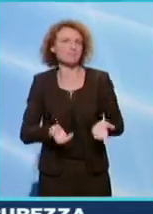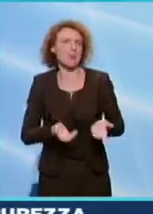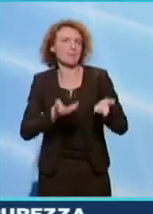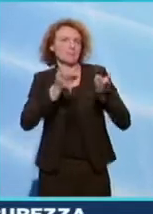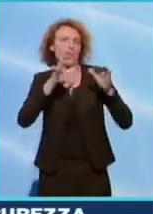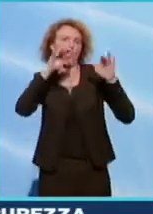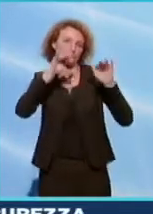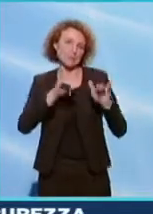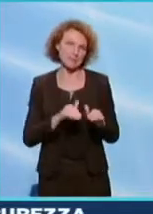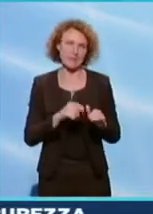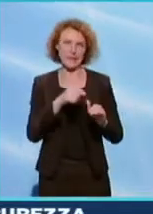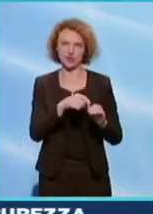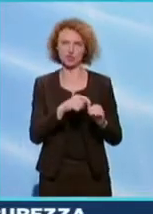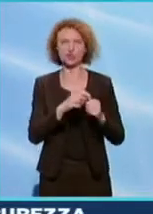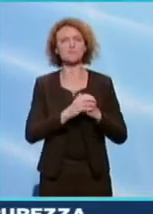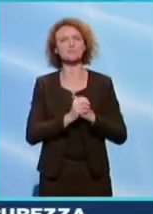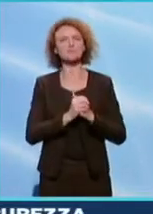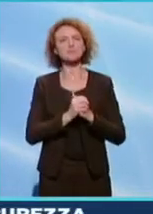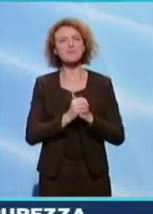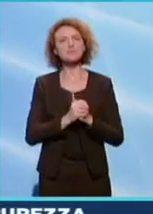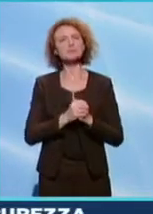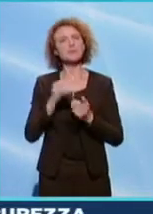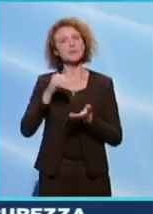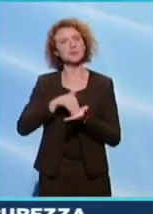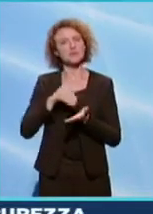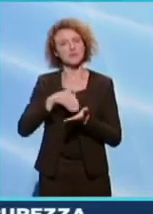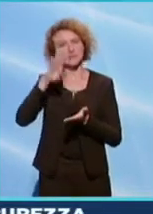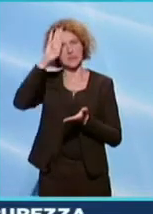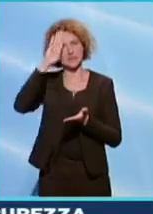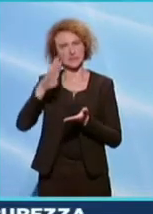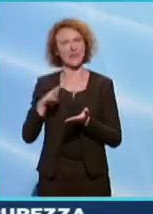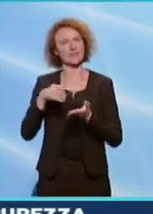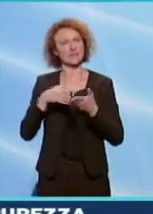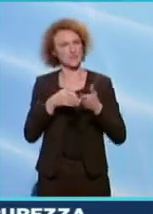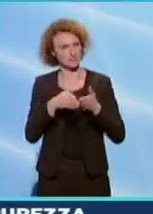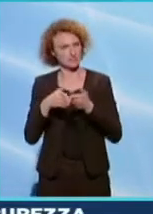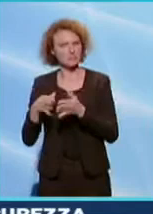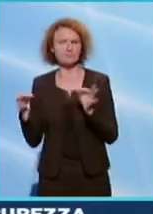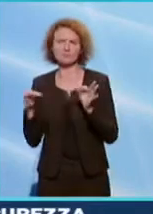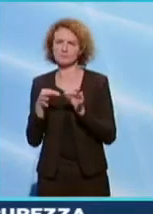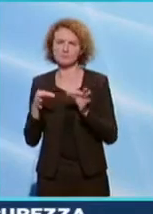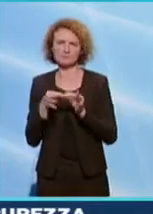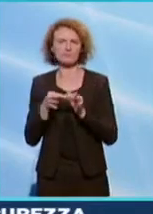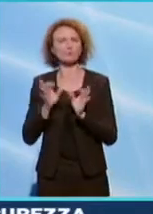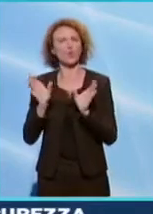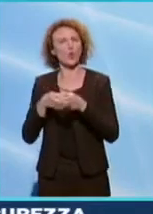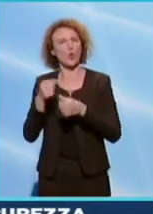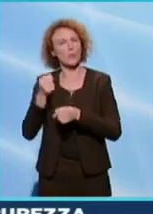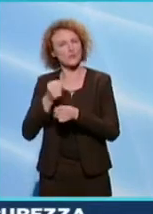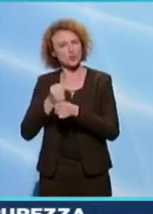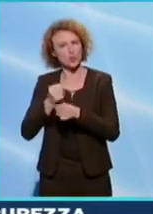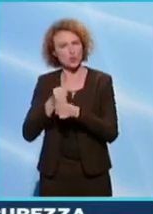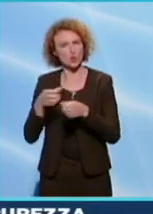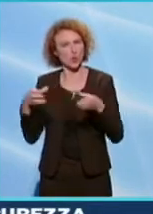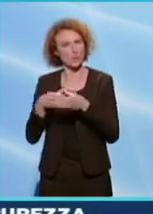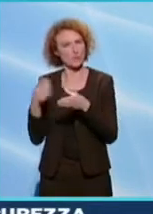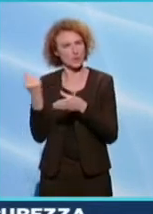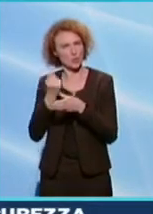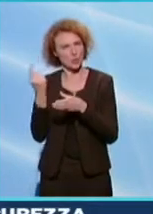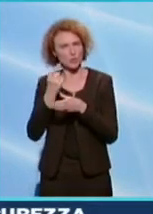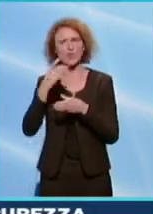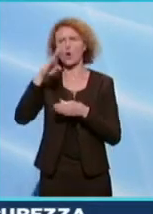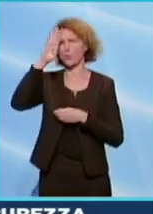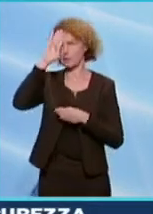in presenza dei militari della capitaneria con l'accordo degli operatori della compagnia unica del comandante della nave e con i rappresentanti